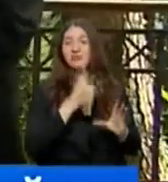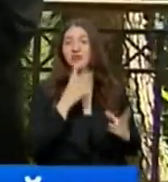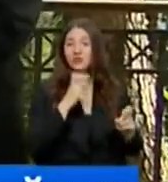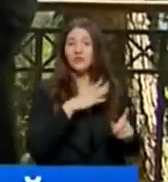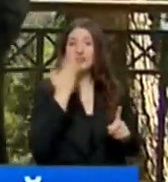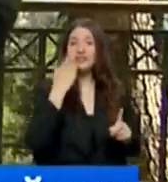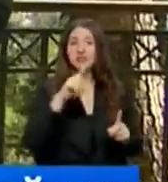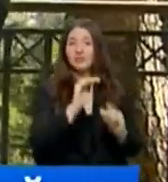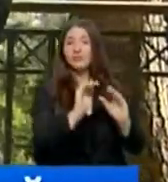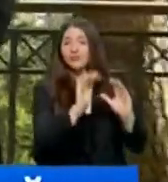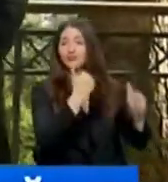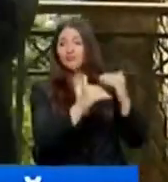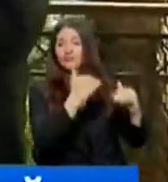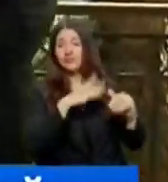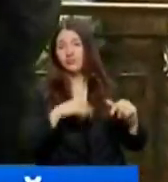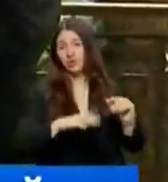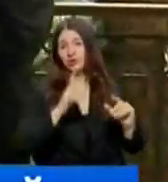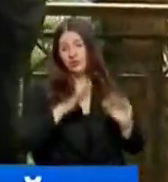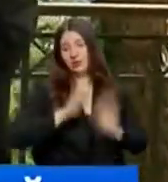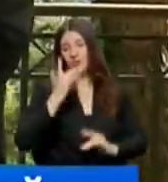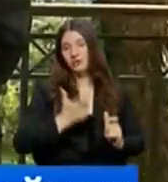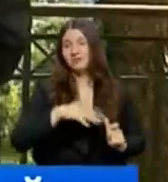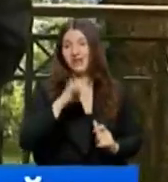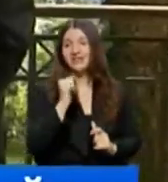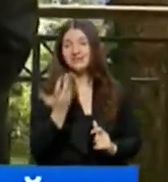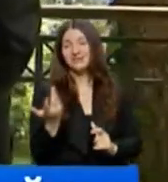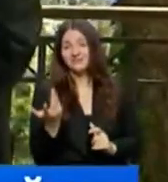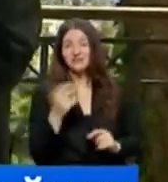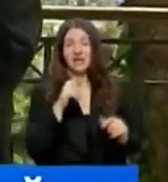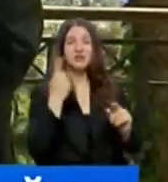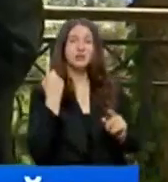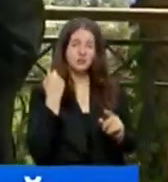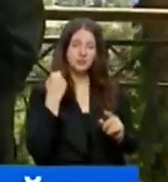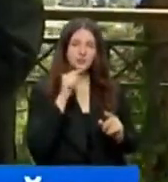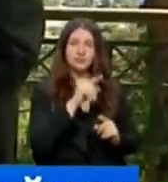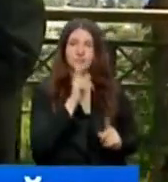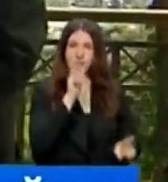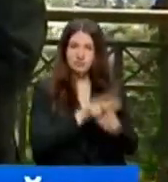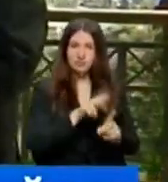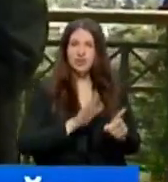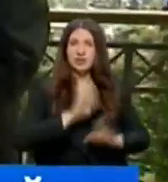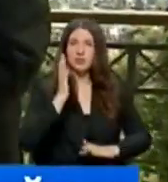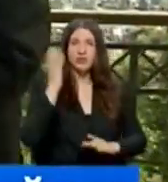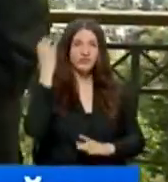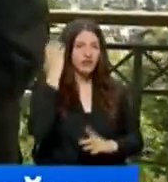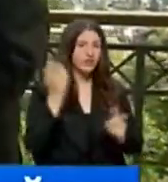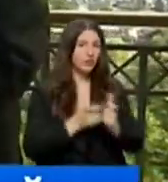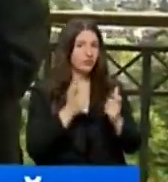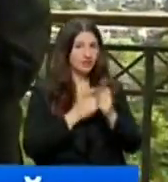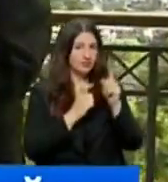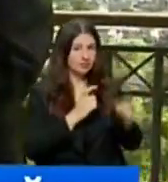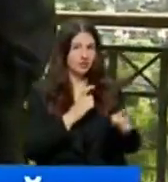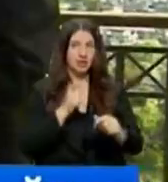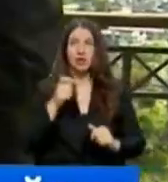Tabii. İzleyenlerimden de sorular geliyor. Tabii. Burası Demokrasi Meydanı. Tabii. Şimdi dün siz de katıldınız Demokrasi Vakfı'nın toplantısına.